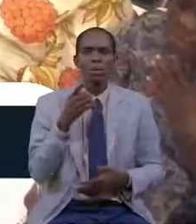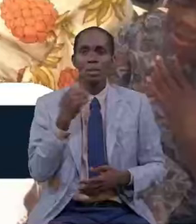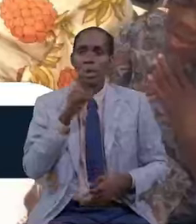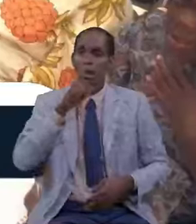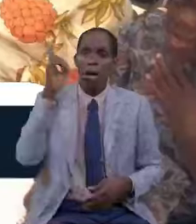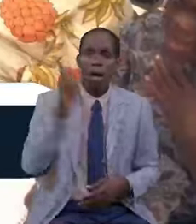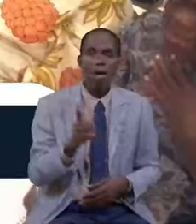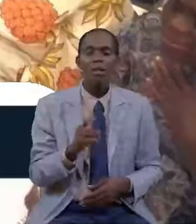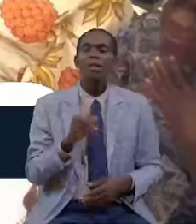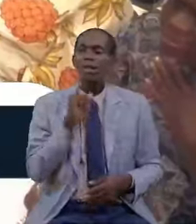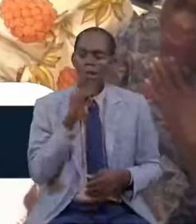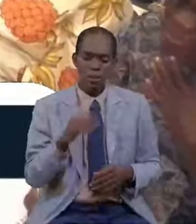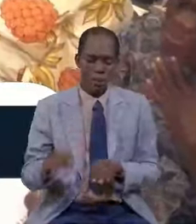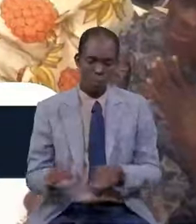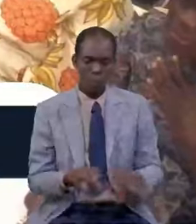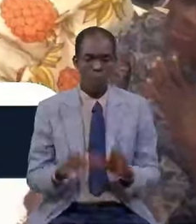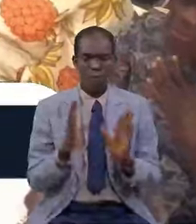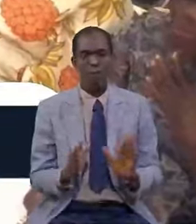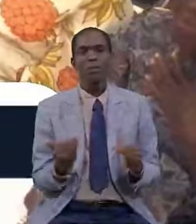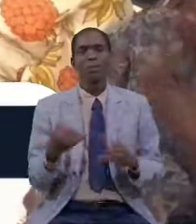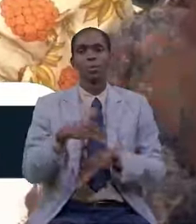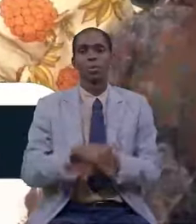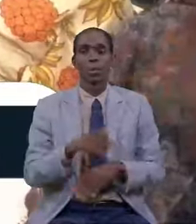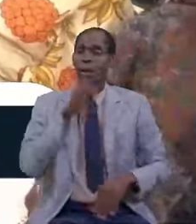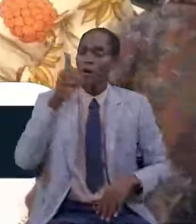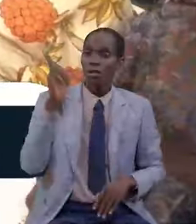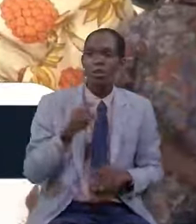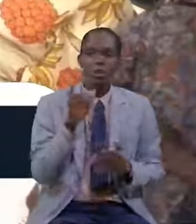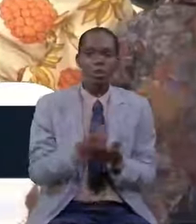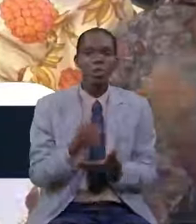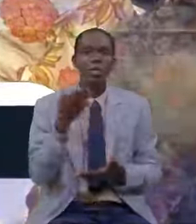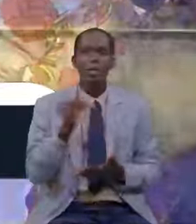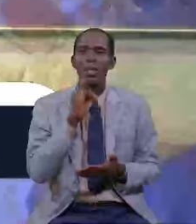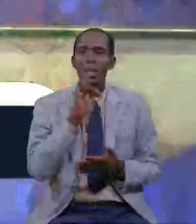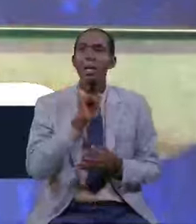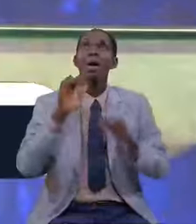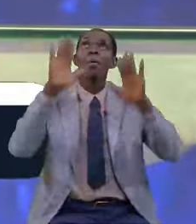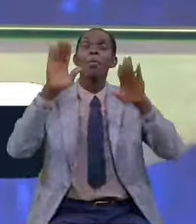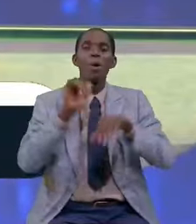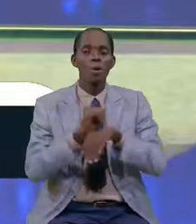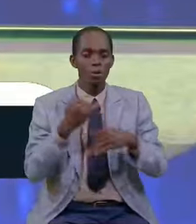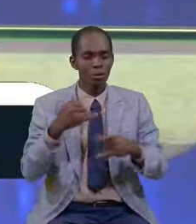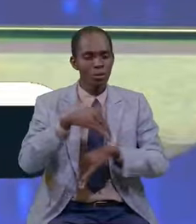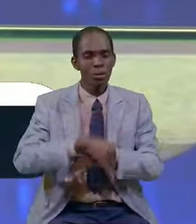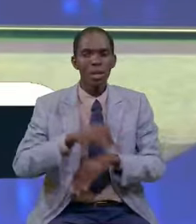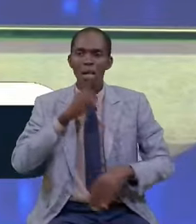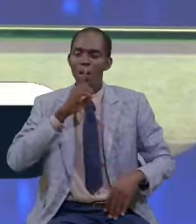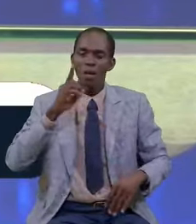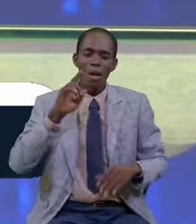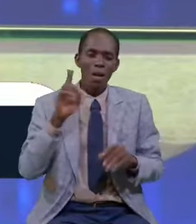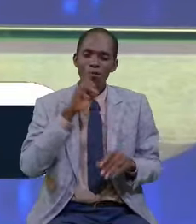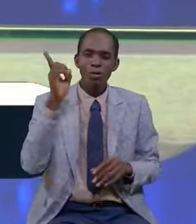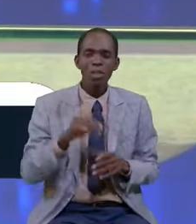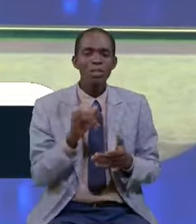L'assurance qu'il aura l'accomplissement ce soir. L'assurance qu'il aura des miracles ce soir. L'assurance que